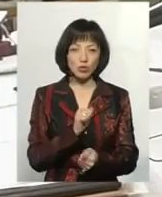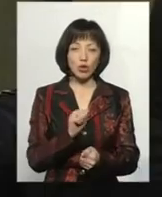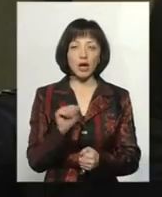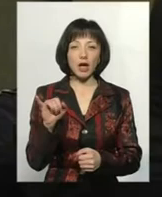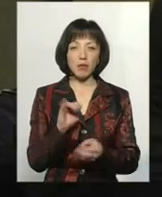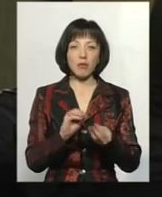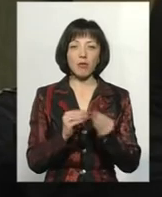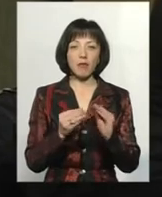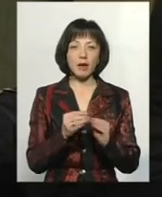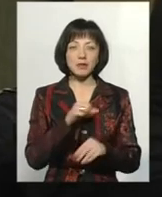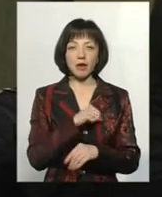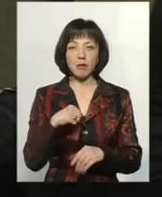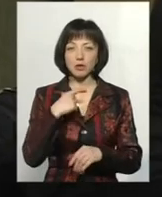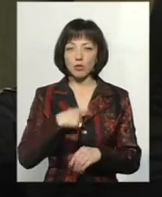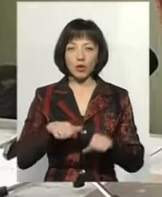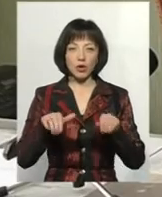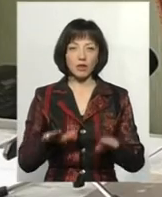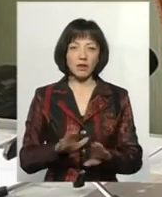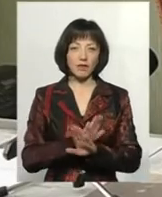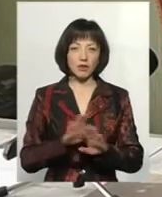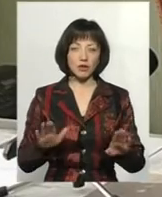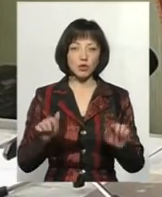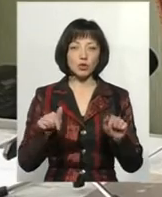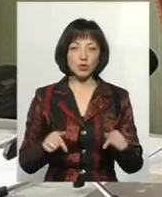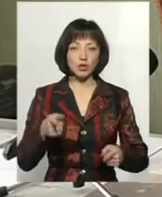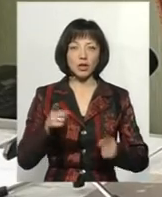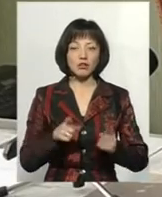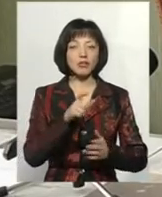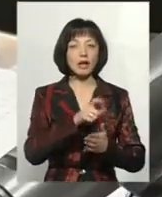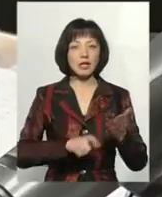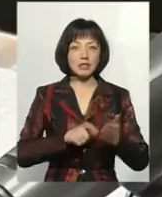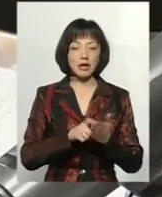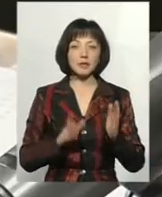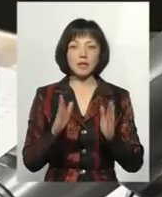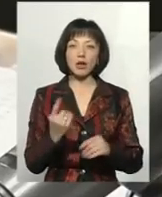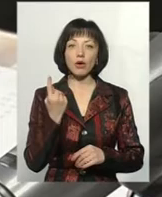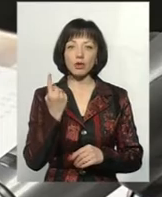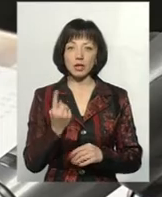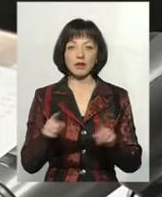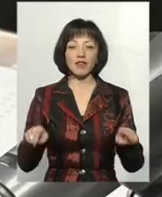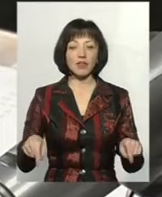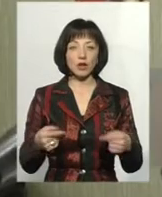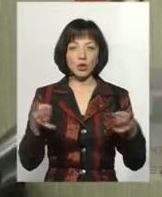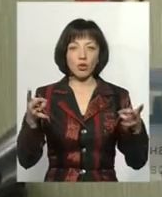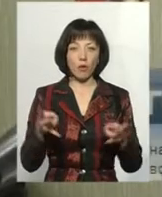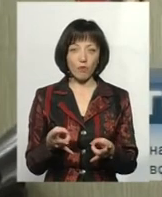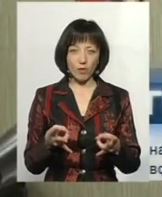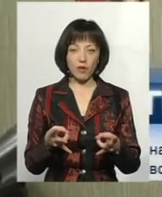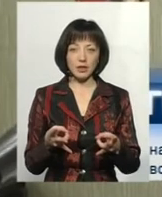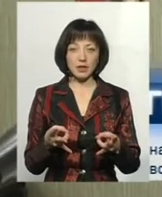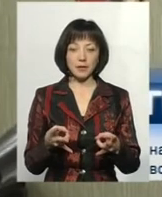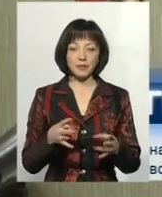що проблема сама собою не розв'яжеться. Тут, звісно, рецепт тільки один – відновлювати